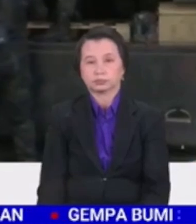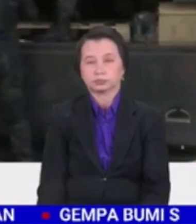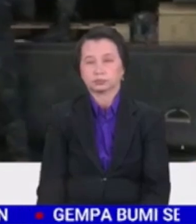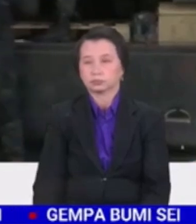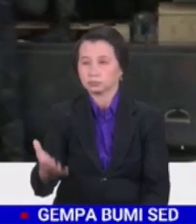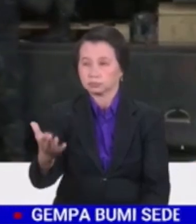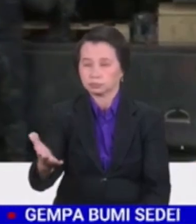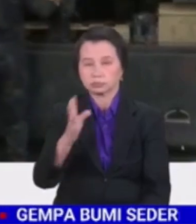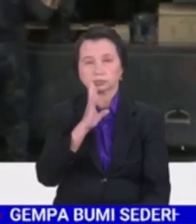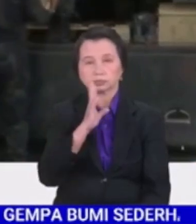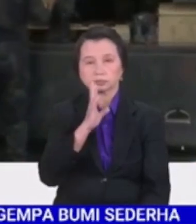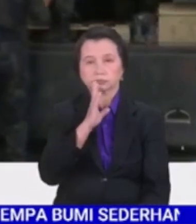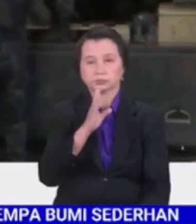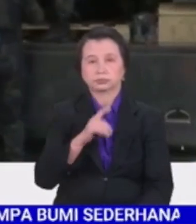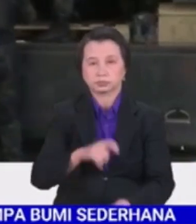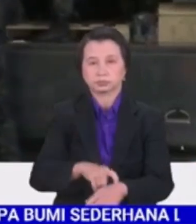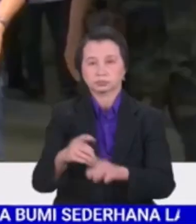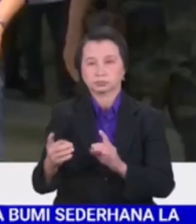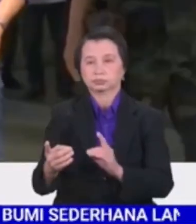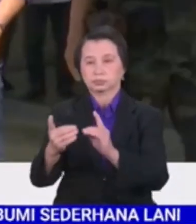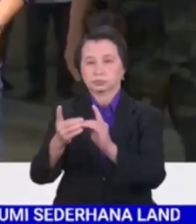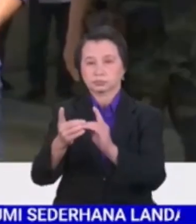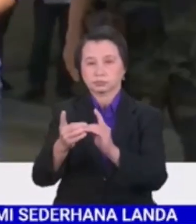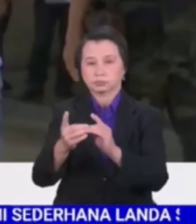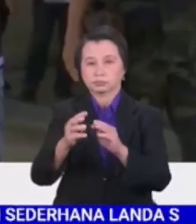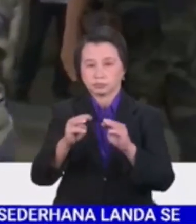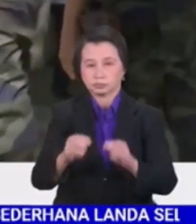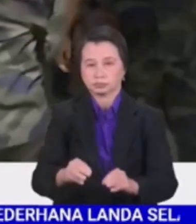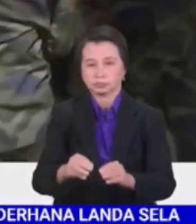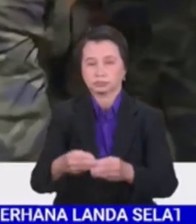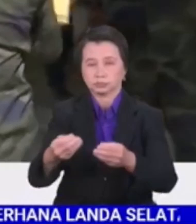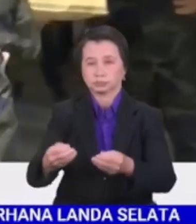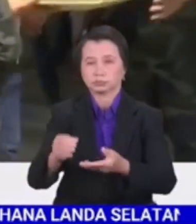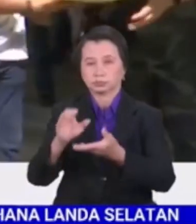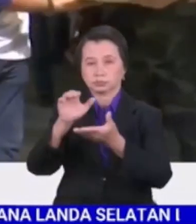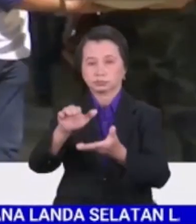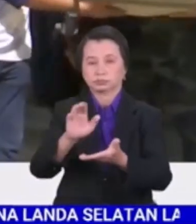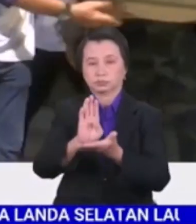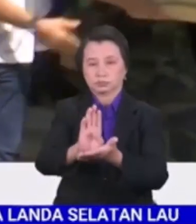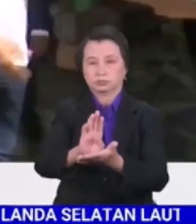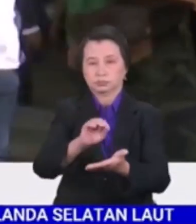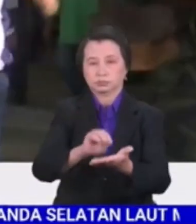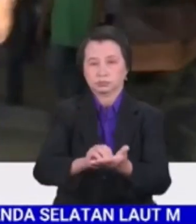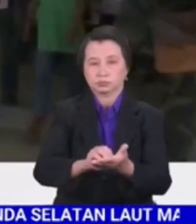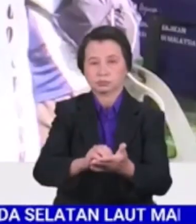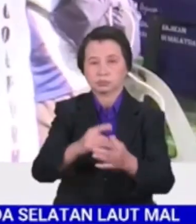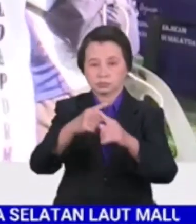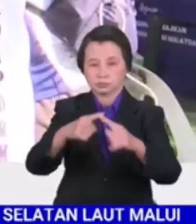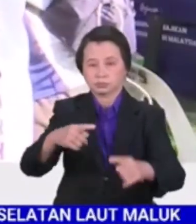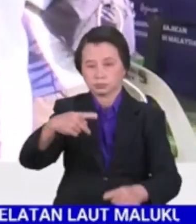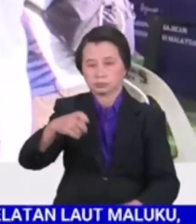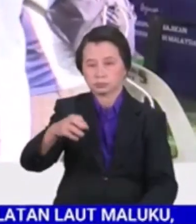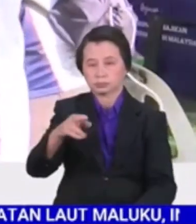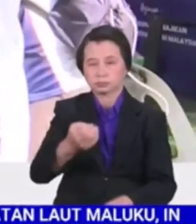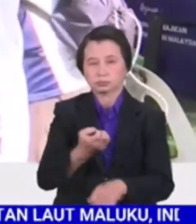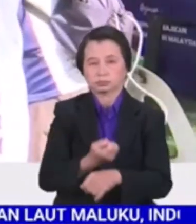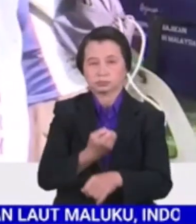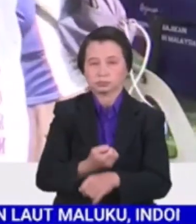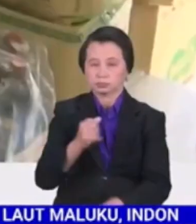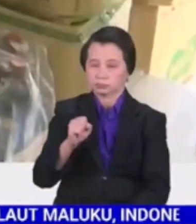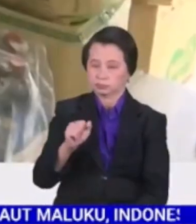mereka berkata demikian semasa ditemui dalam misi kemanusiaan menyampaikan bantuan berkenaan di pekarangan dewan PPR batu